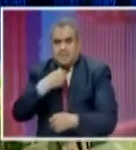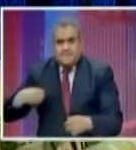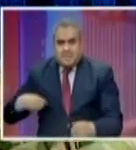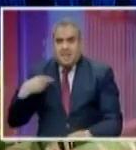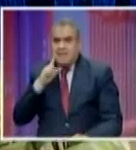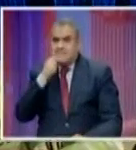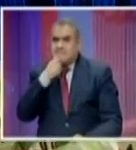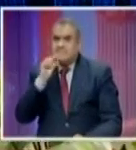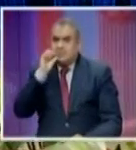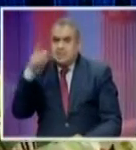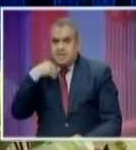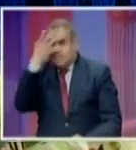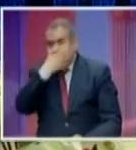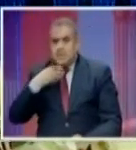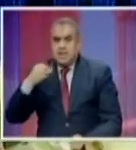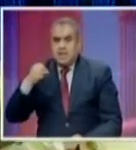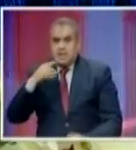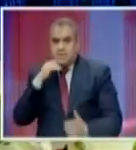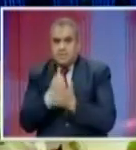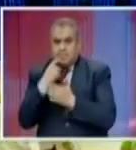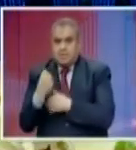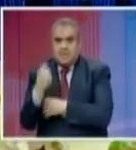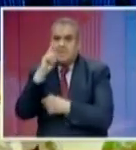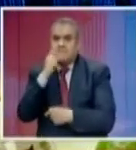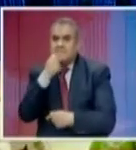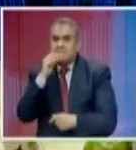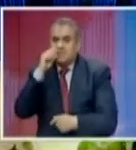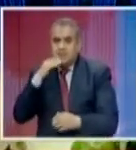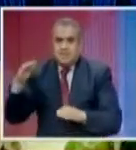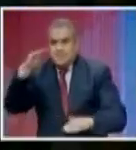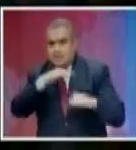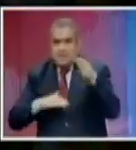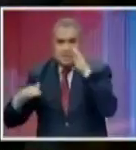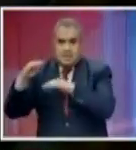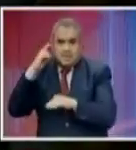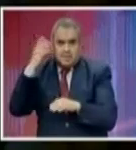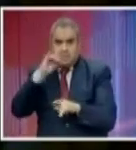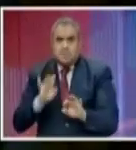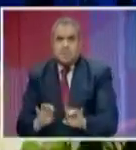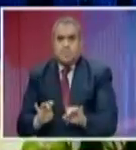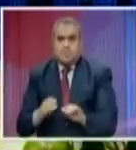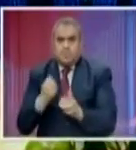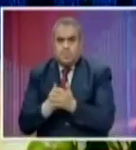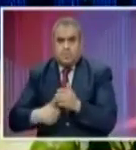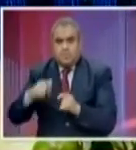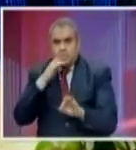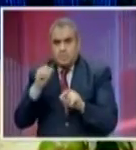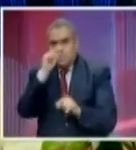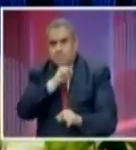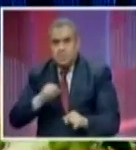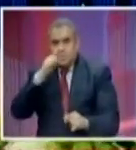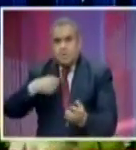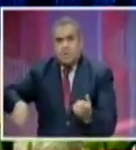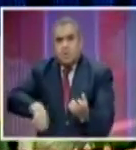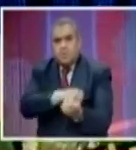متحدي متلازمة داون. فريدة بطلة الجمهورية في السباحة وهي كمان عازفة أورج وعضو في كورال الأوبرا